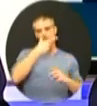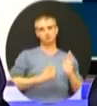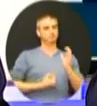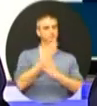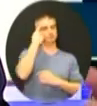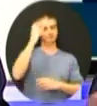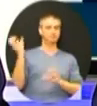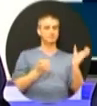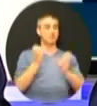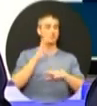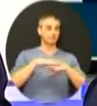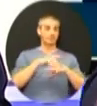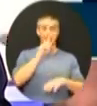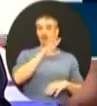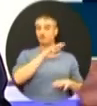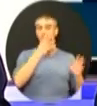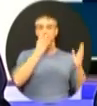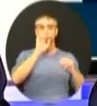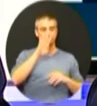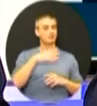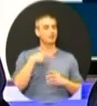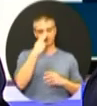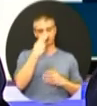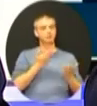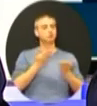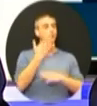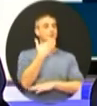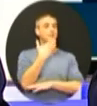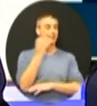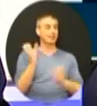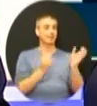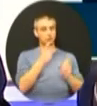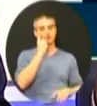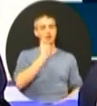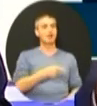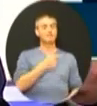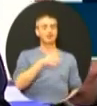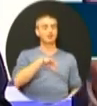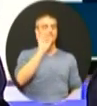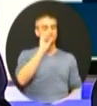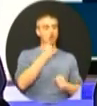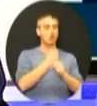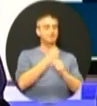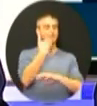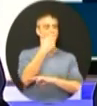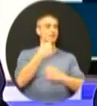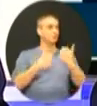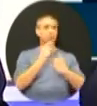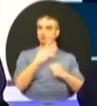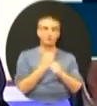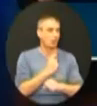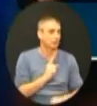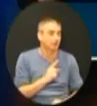פעם בן גוריון ניסה ב-1954 להעביר את חוק שירות המדינה מינויים שבעצם חייב בחירת עובדי מדינה במכרז ולא